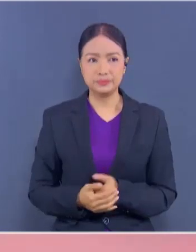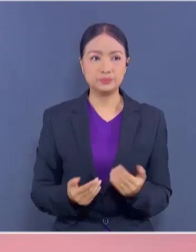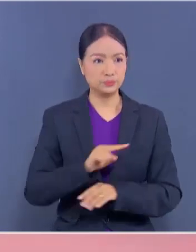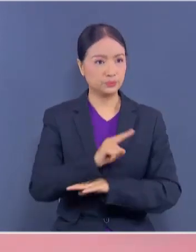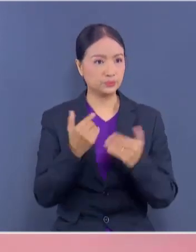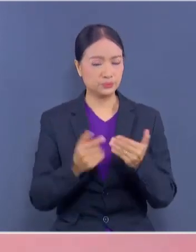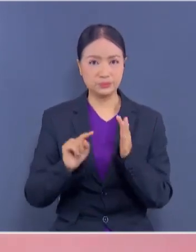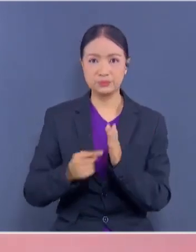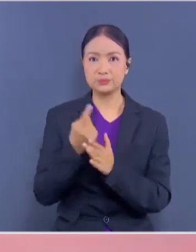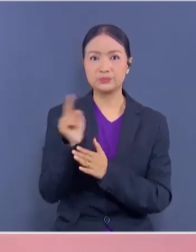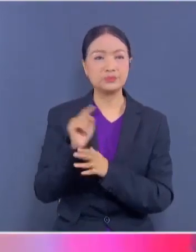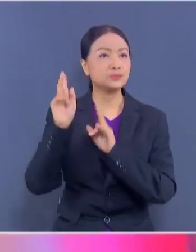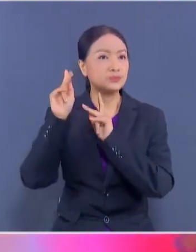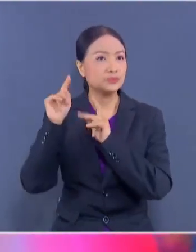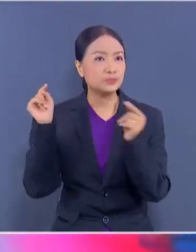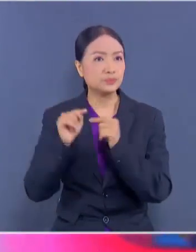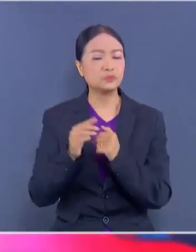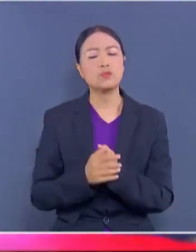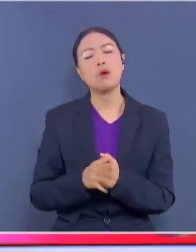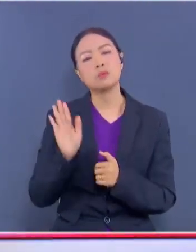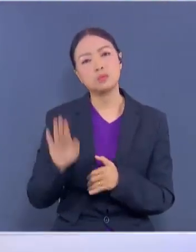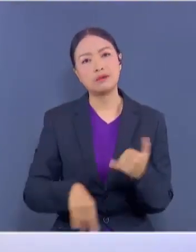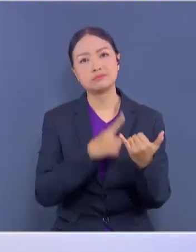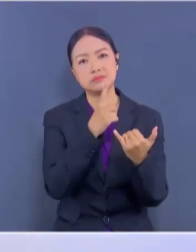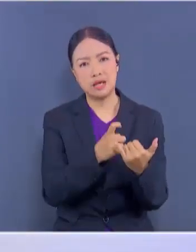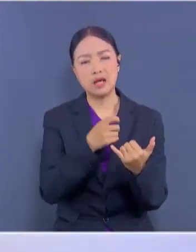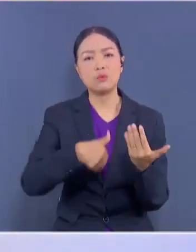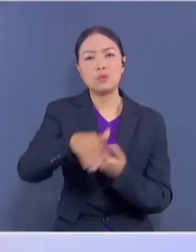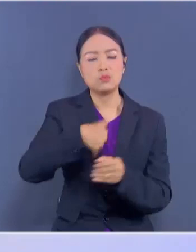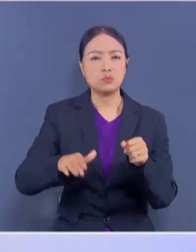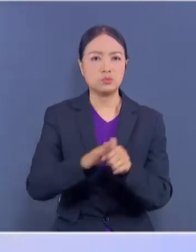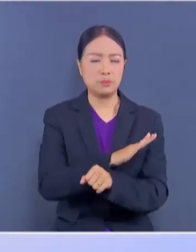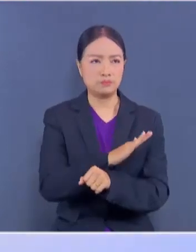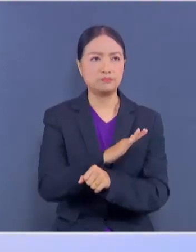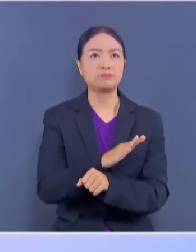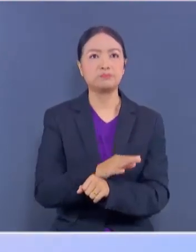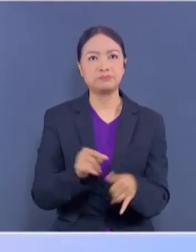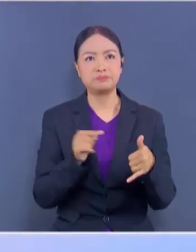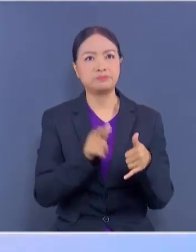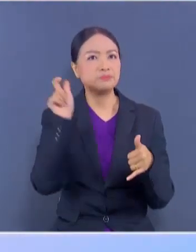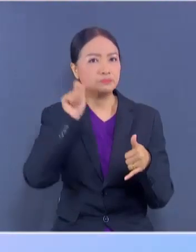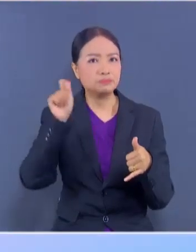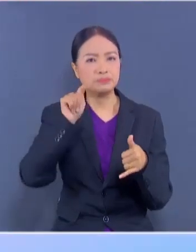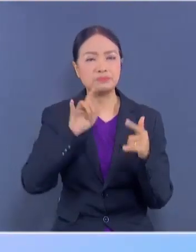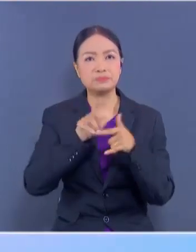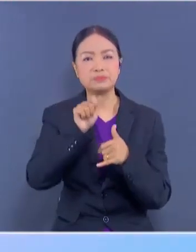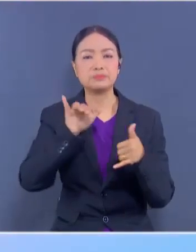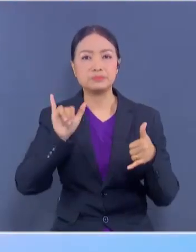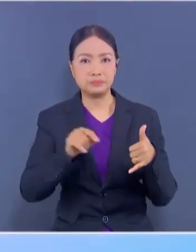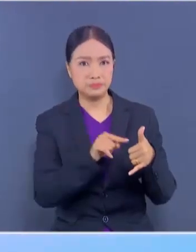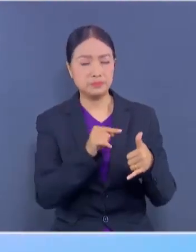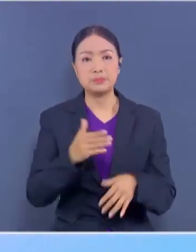วันนี้เราเริ่มต้นกันที่ข่าวการจากไปนะคะครบรอบ1ปีของศิลปินแห่งชาติอาต้อยเศรษฐาสิรฉายาค่ะ